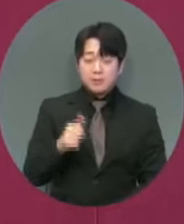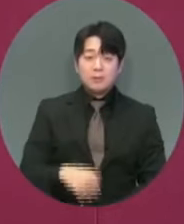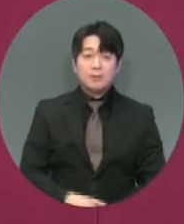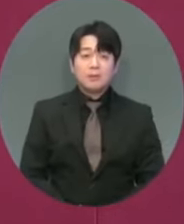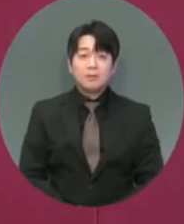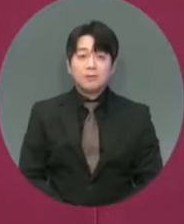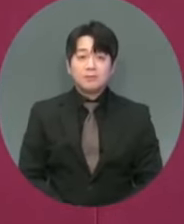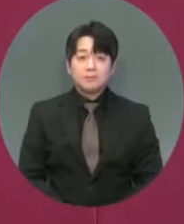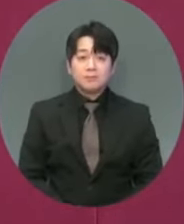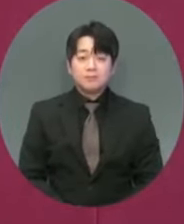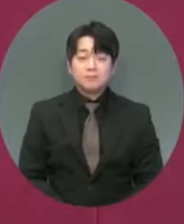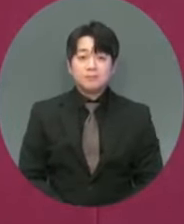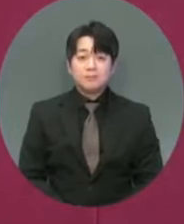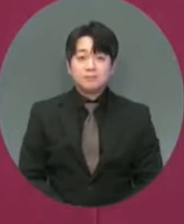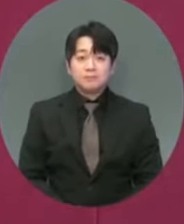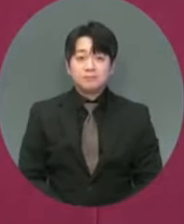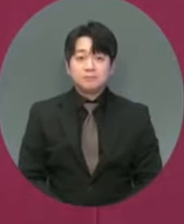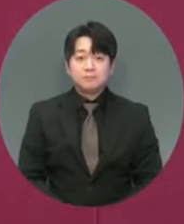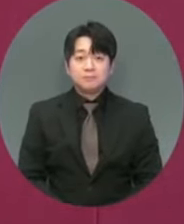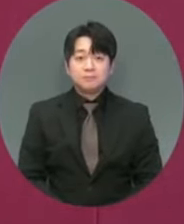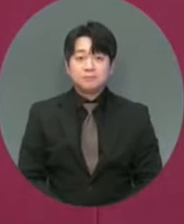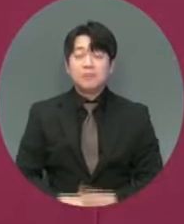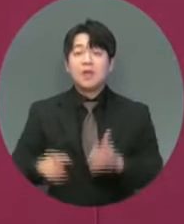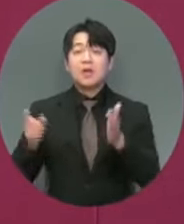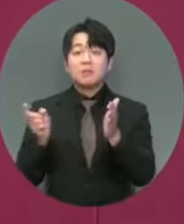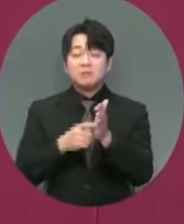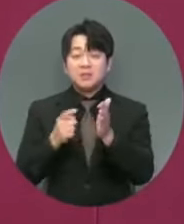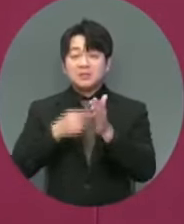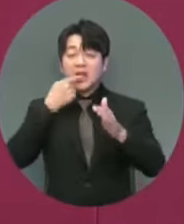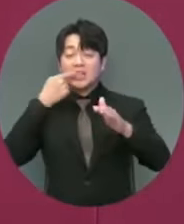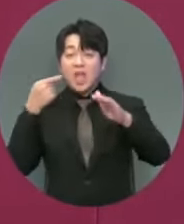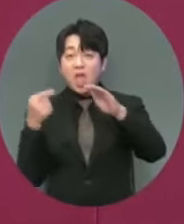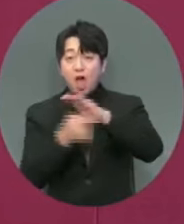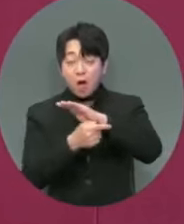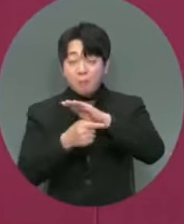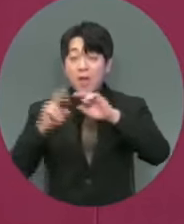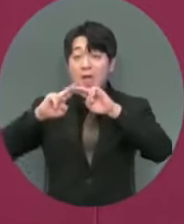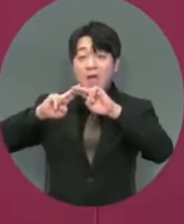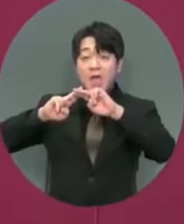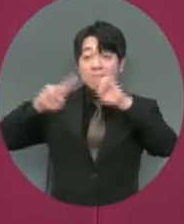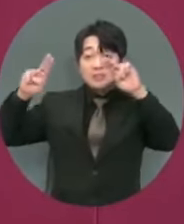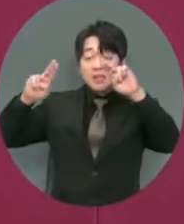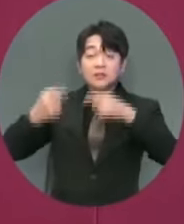비상계엄 해제 요구 결의안에 참석한 곽규택 의원,